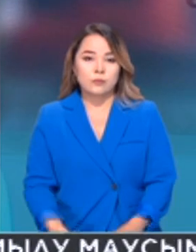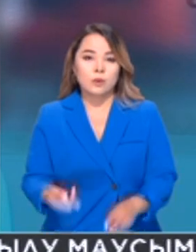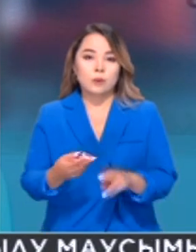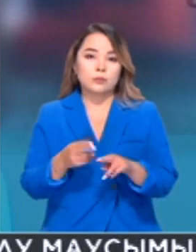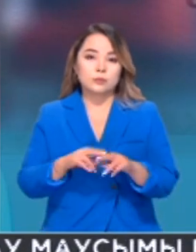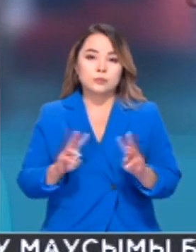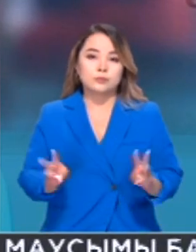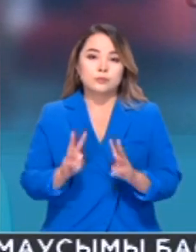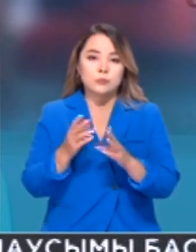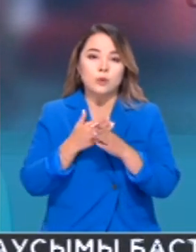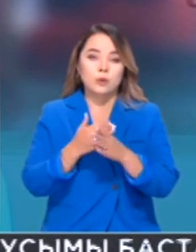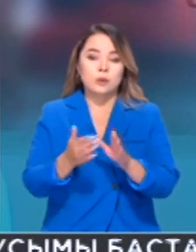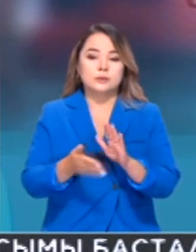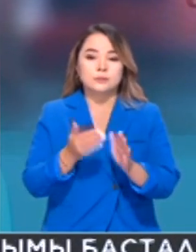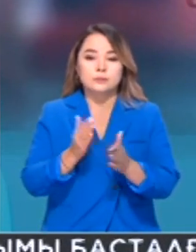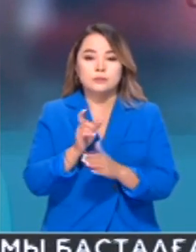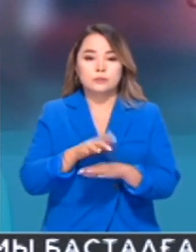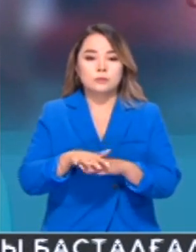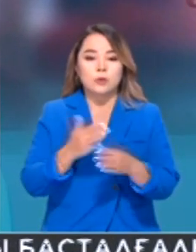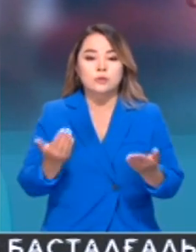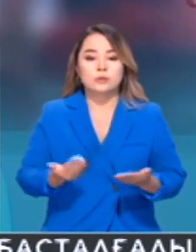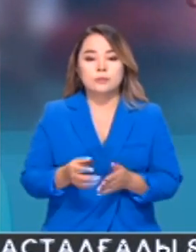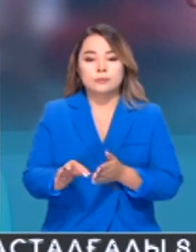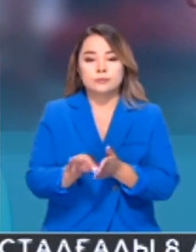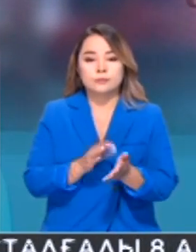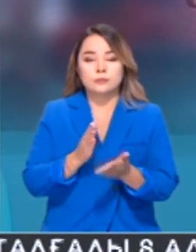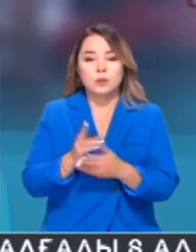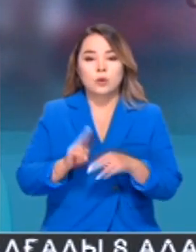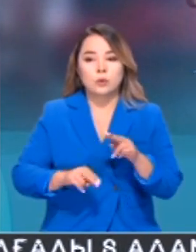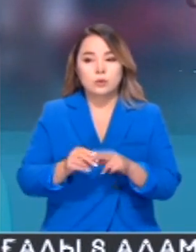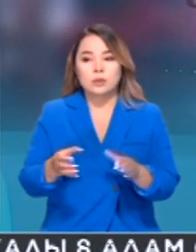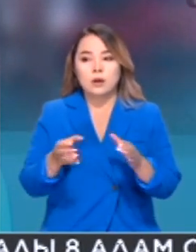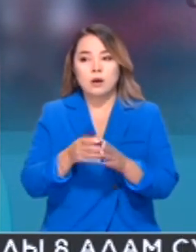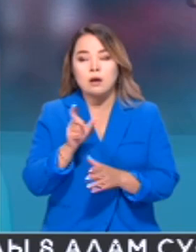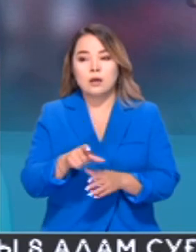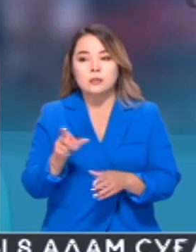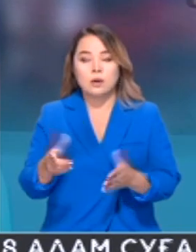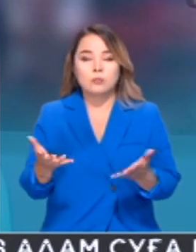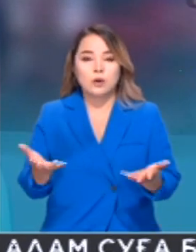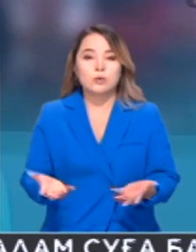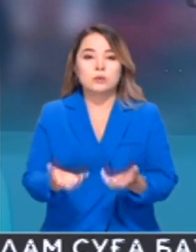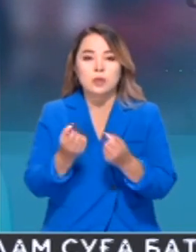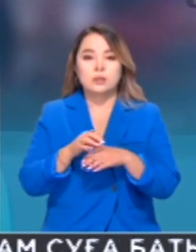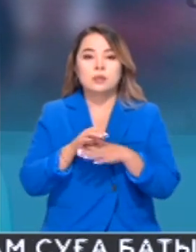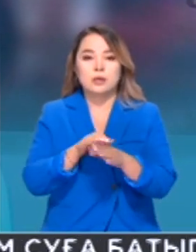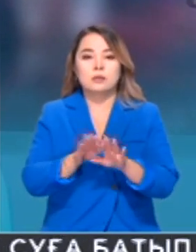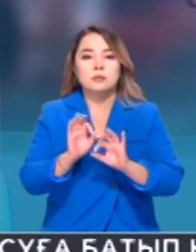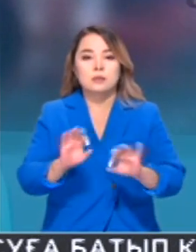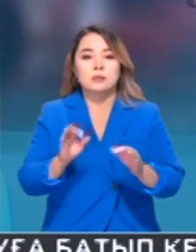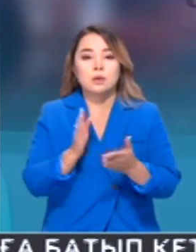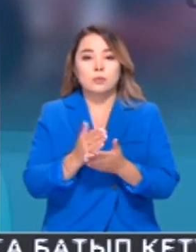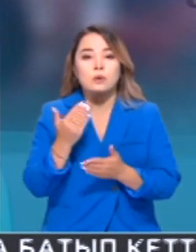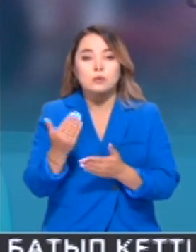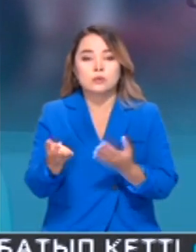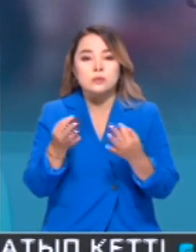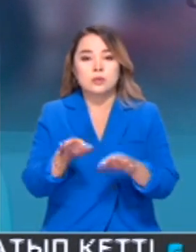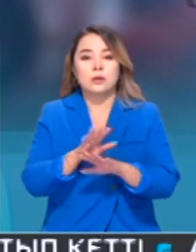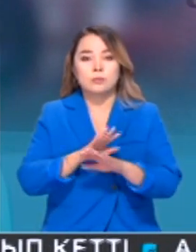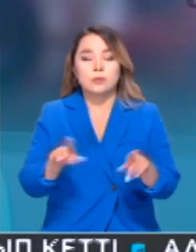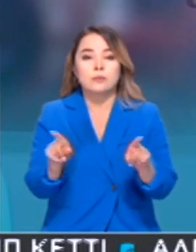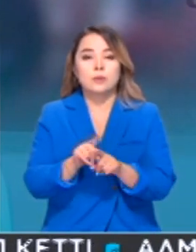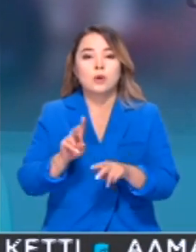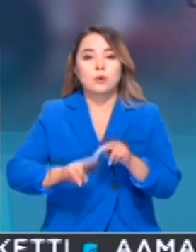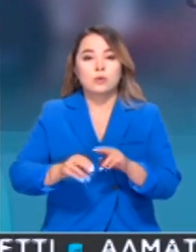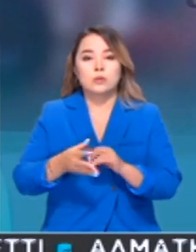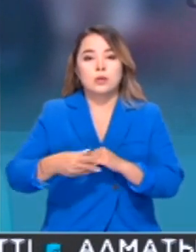Осы өрт кезінде көмекке шақырған тұрғындарға бірінші болып жеткен құрылысшылар адамдарды қалай құтқарғандарын айтып берді. Олар рұқсат етілмесе де